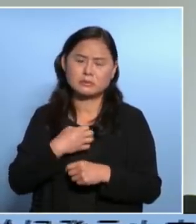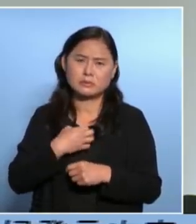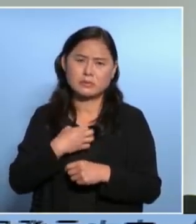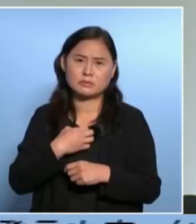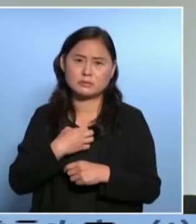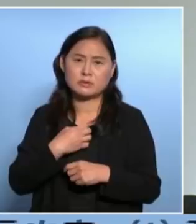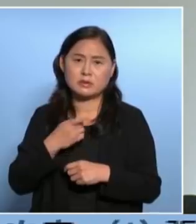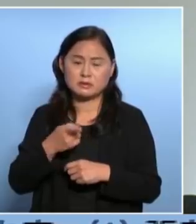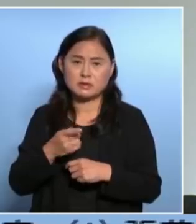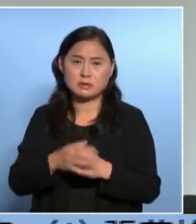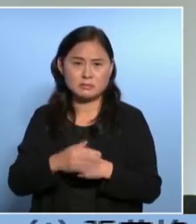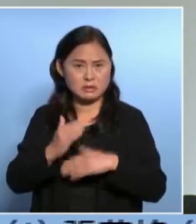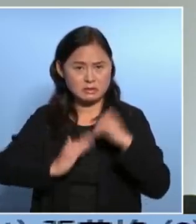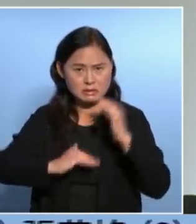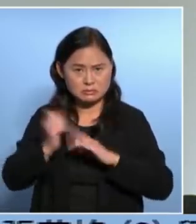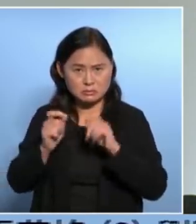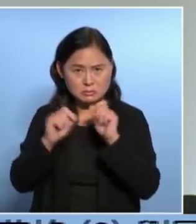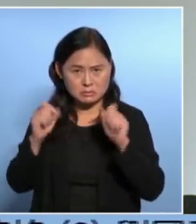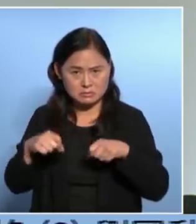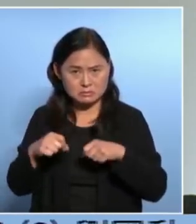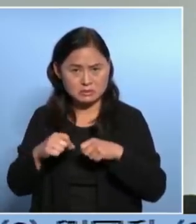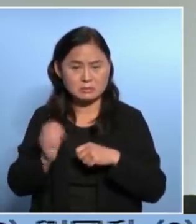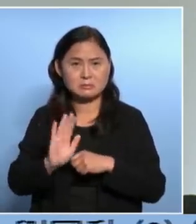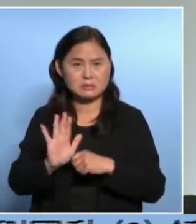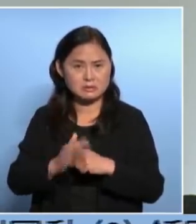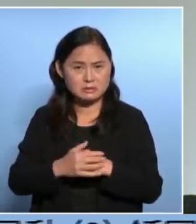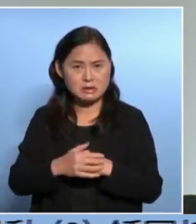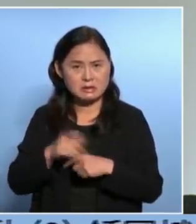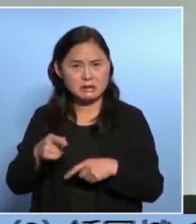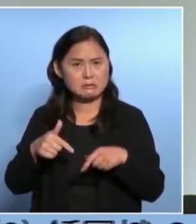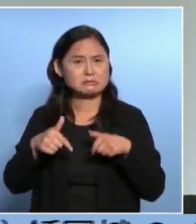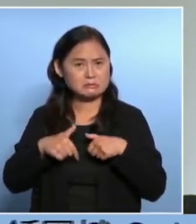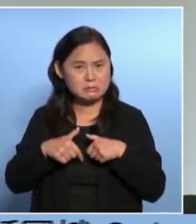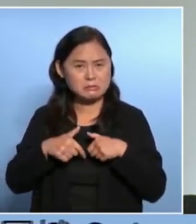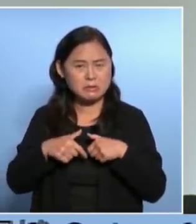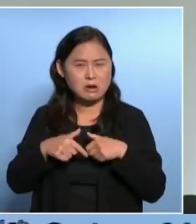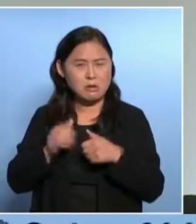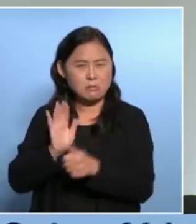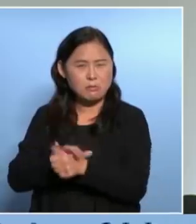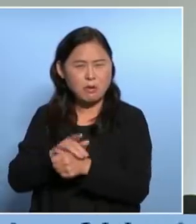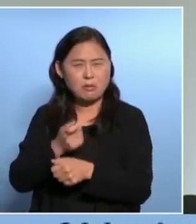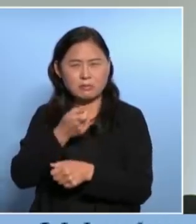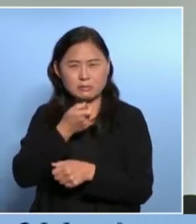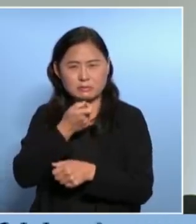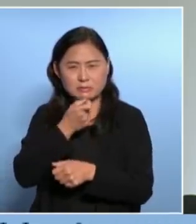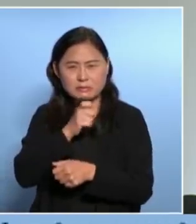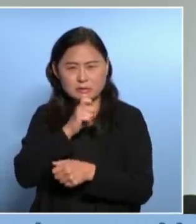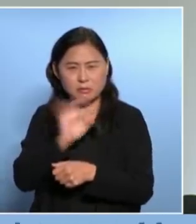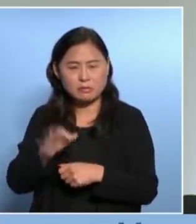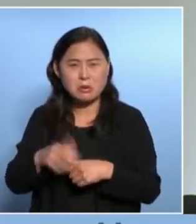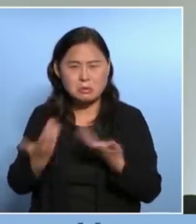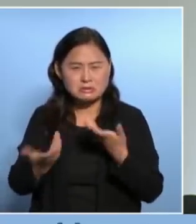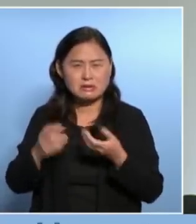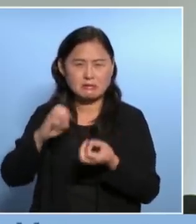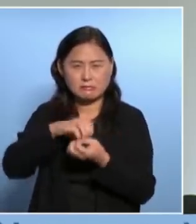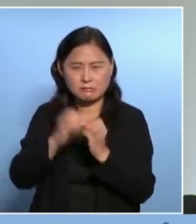係純粹因為技術問題，而係你可能咧係有冇心，同埋係其他更複雜嘅問